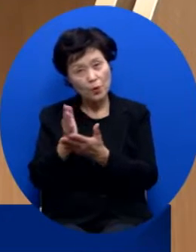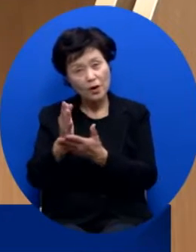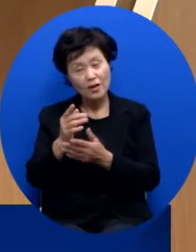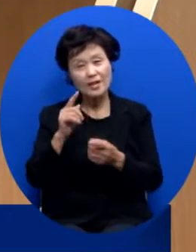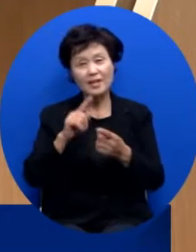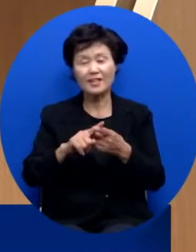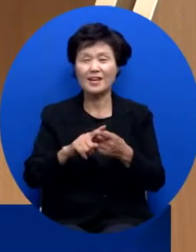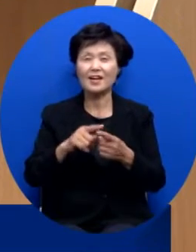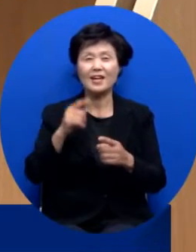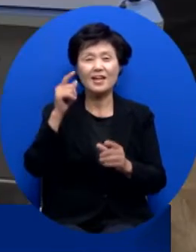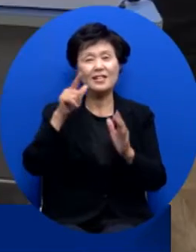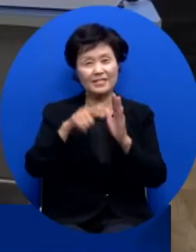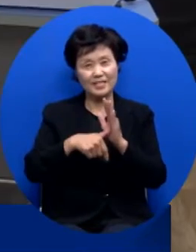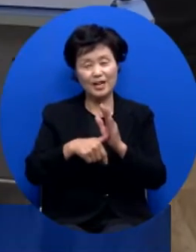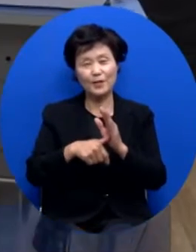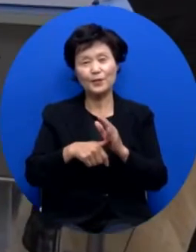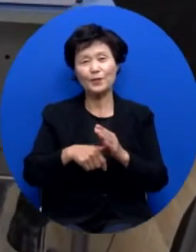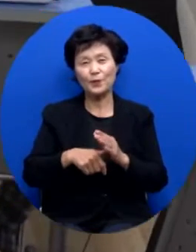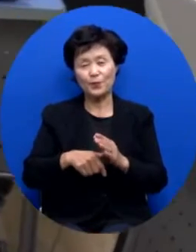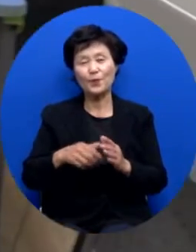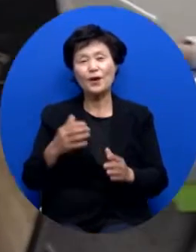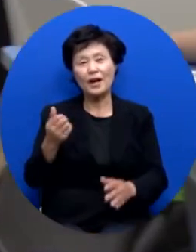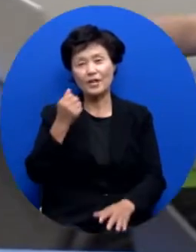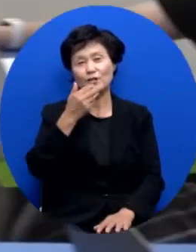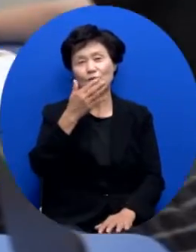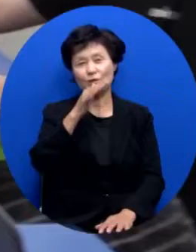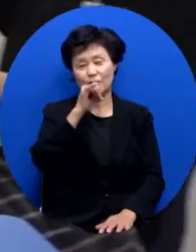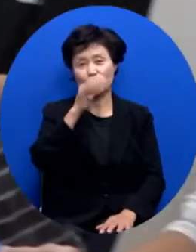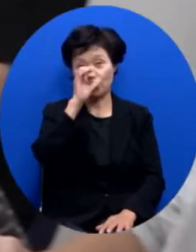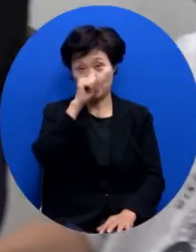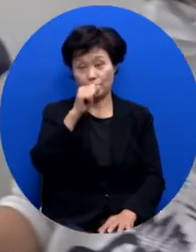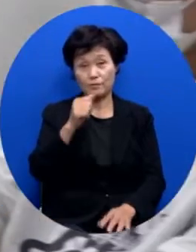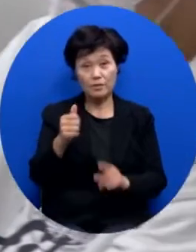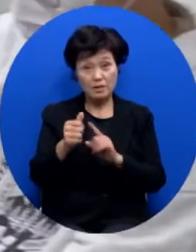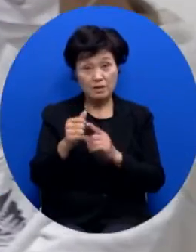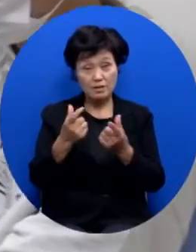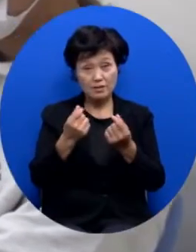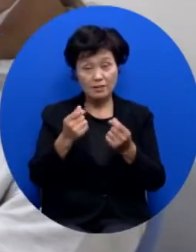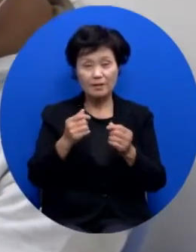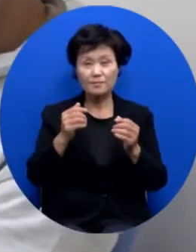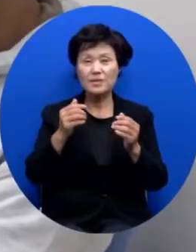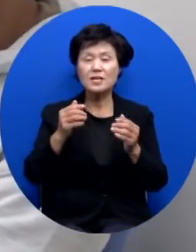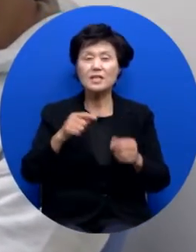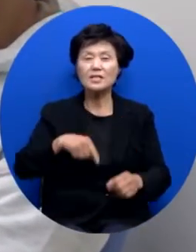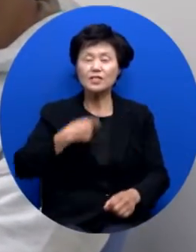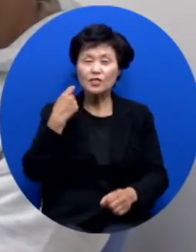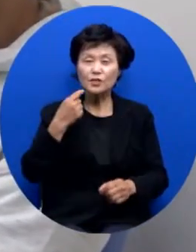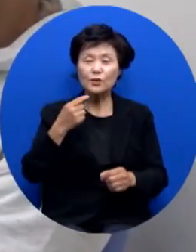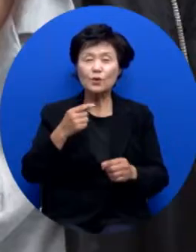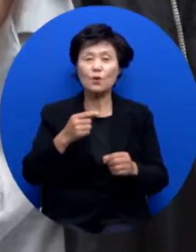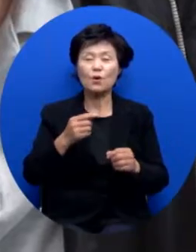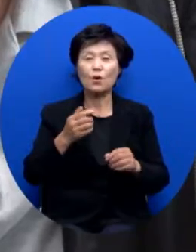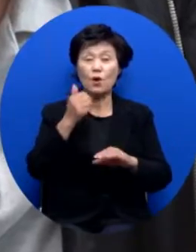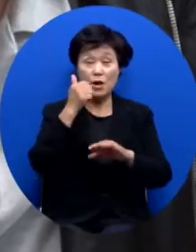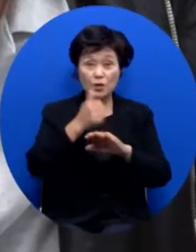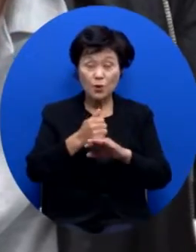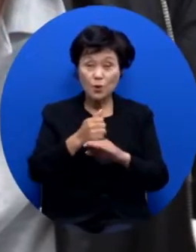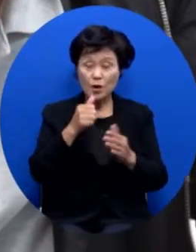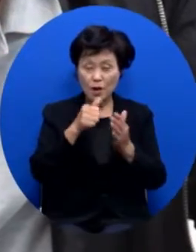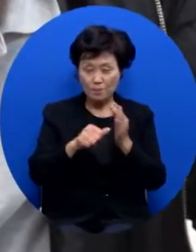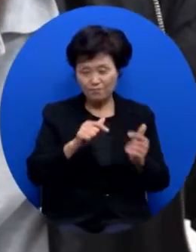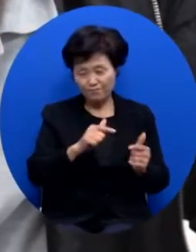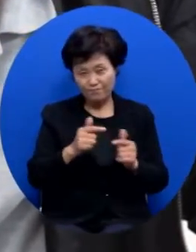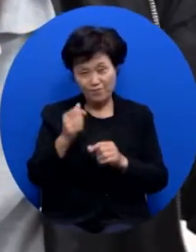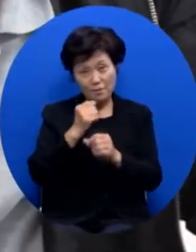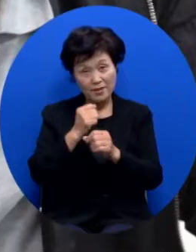시간을 드릴 수 있어서 좋은 것 같아요 지원군처럼 학생들이 주도적으로 결과물을 만들어내는 프로젝트 기반